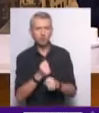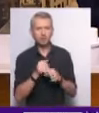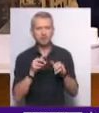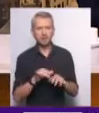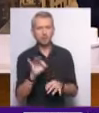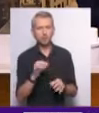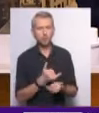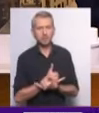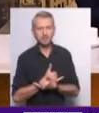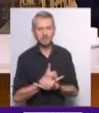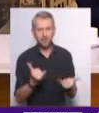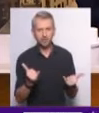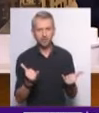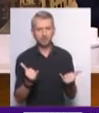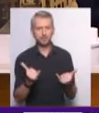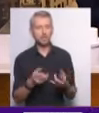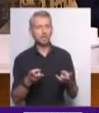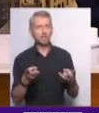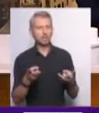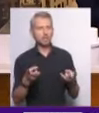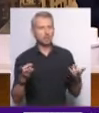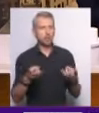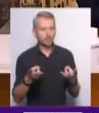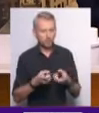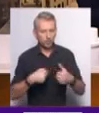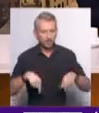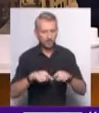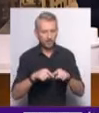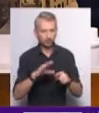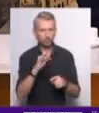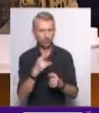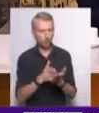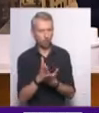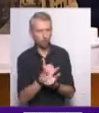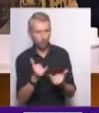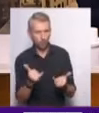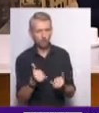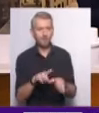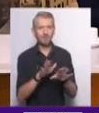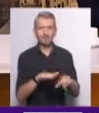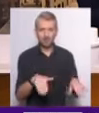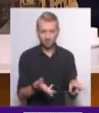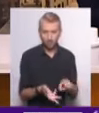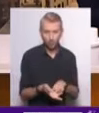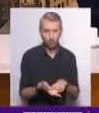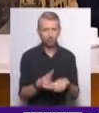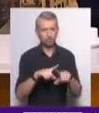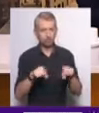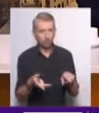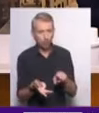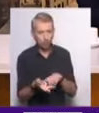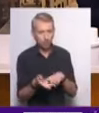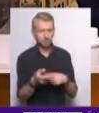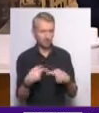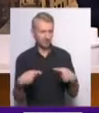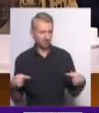щодо забезпечення необхідної сфери соціального обслуговування, саме дошкільні і навчальні заклади, школи і